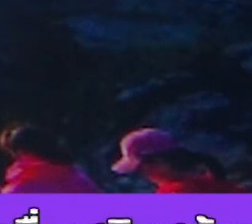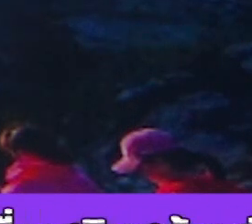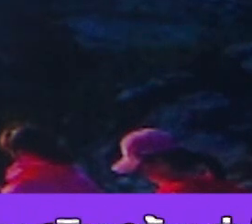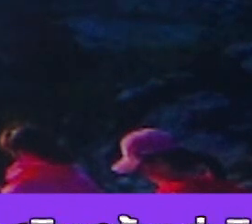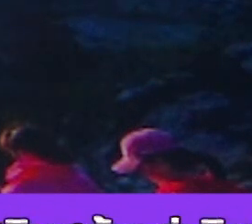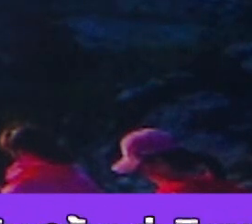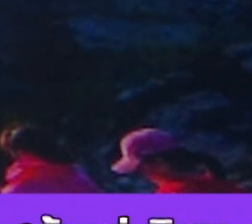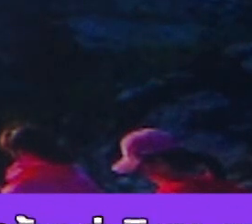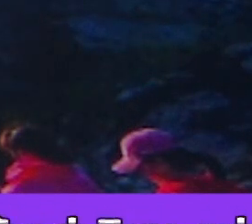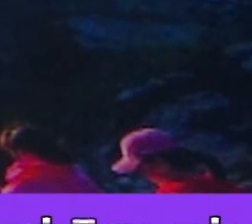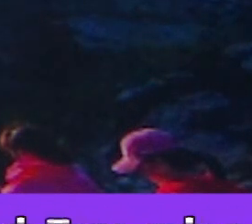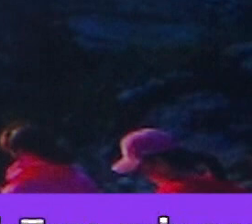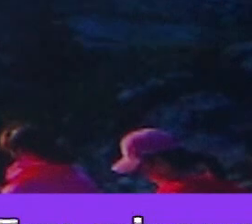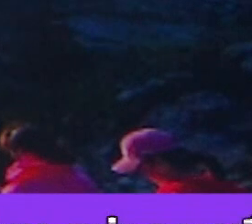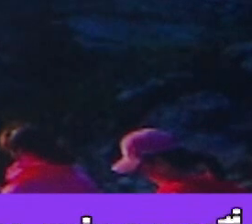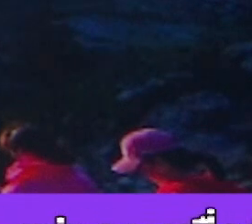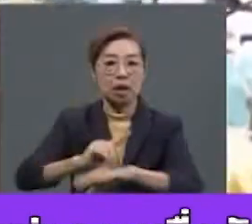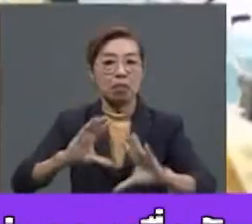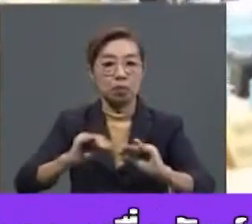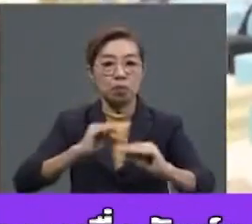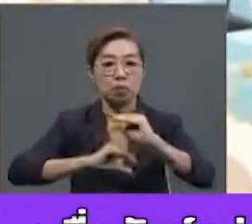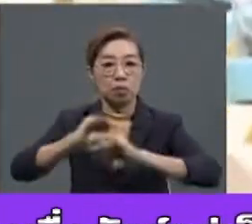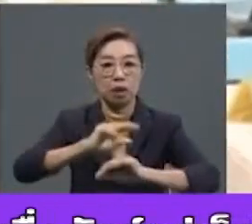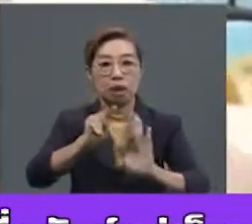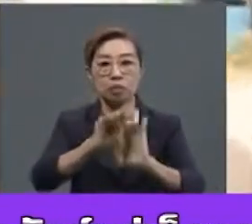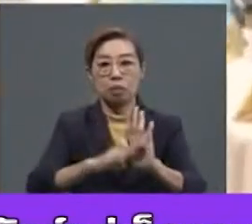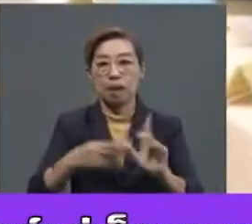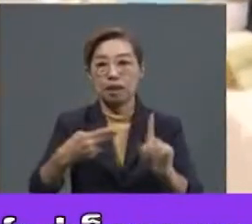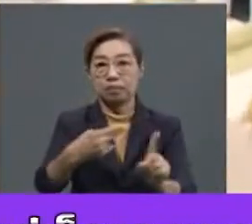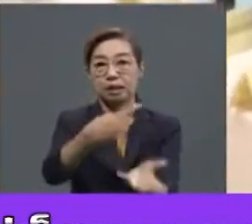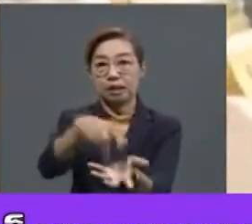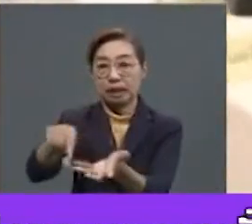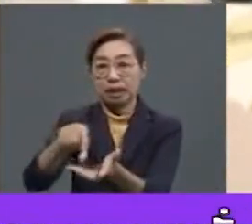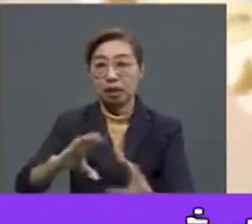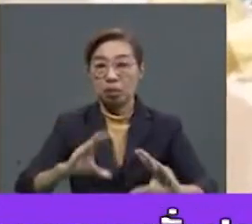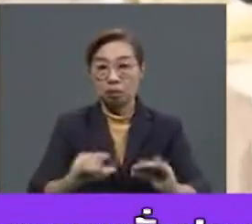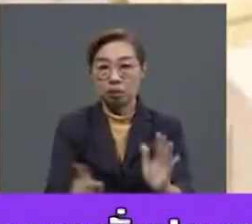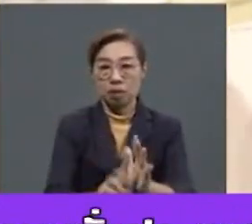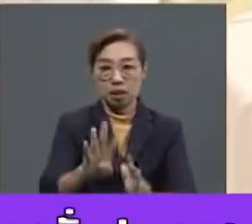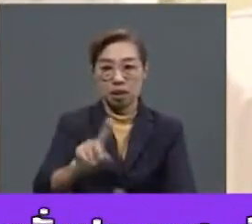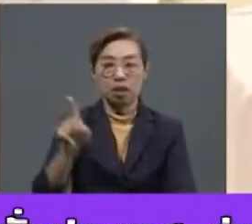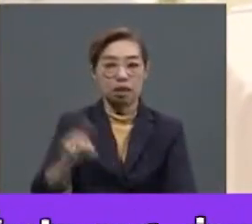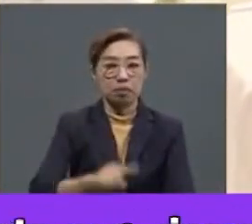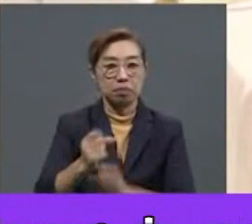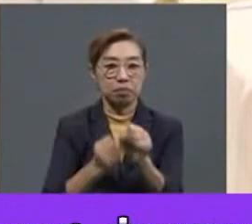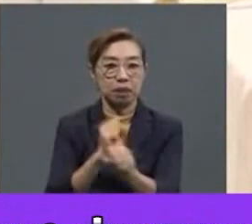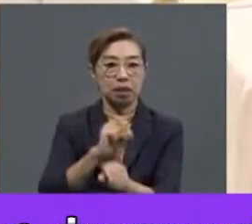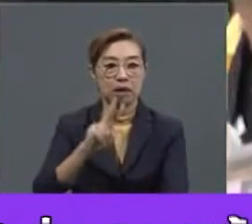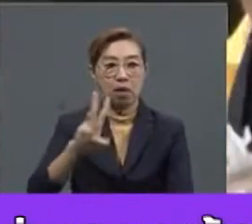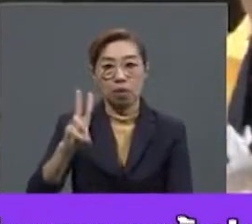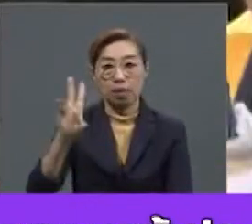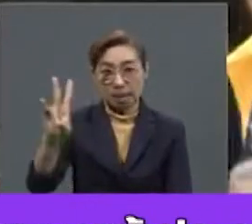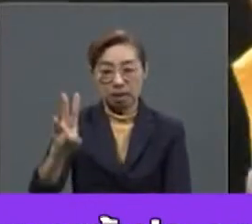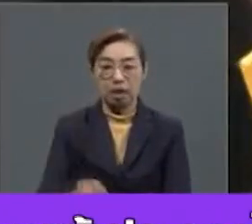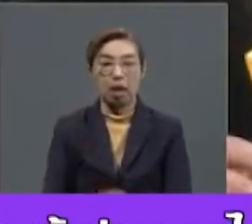ทุจริตการกระทำผิดเงื่อนไขของโครงการค่ะนายเศรษฐาทวีศิลป์นายกรัฐมนตรีเป็นประธานการประชุม